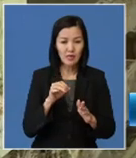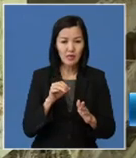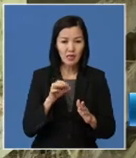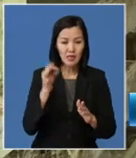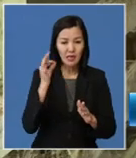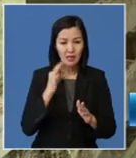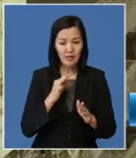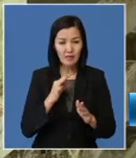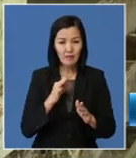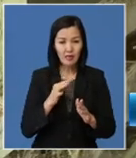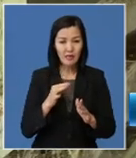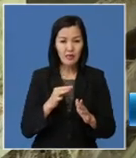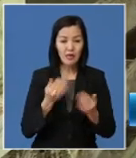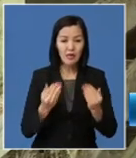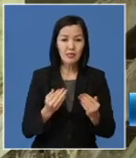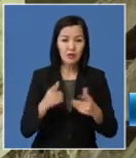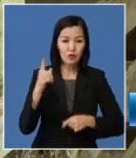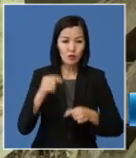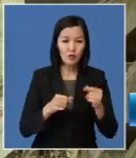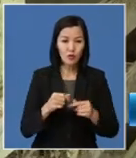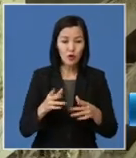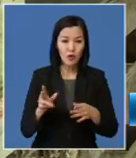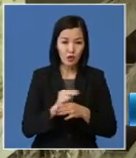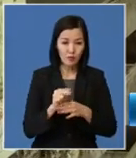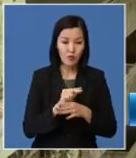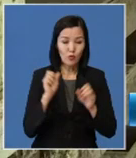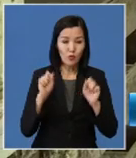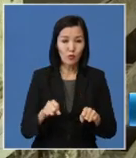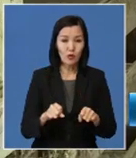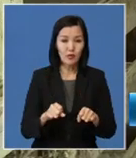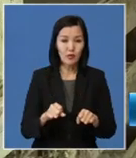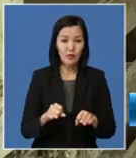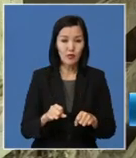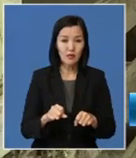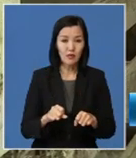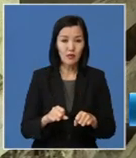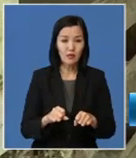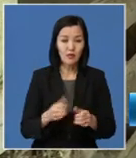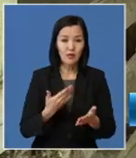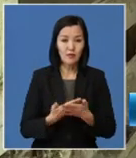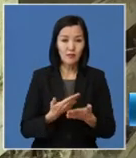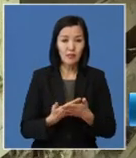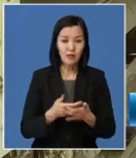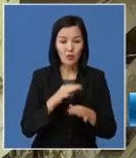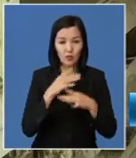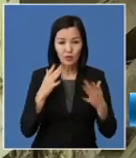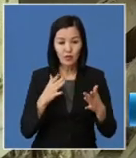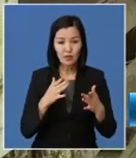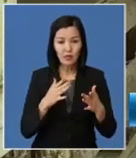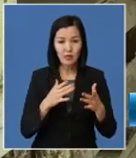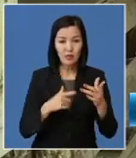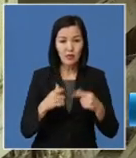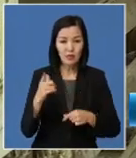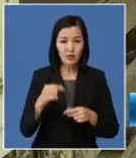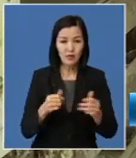сүті оған таптырмас ем. Және де қазіргі кезде көп кісілердің емшек сүтіндегі балаларға сүт бере алмайды анасы. Сондай жағдайда ешкі сүті ана сүтіне